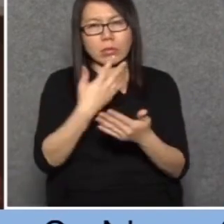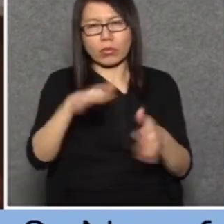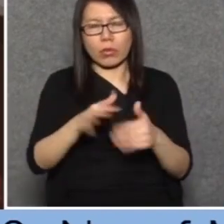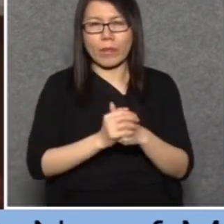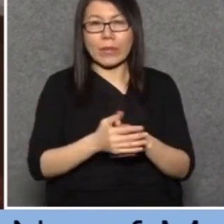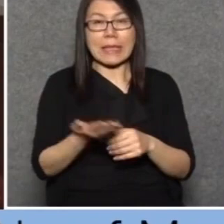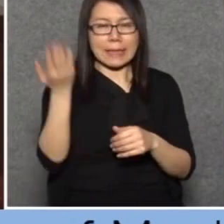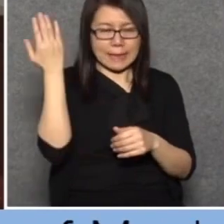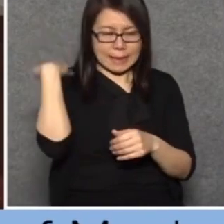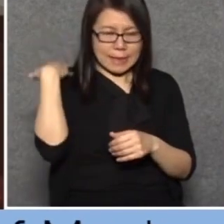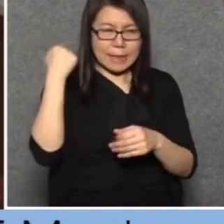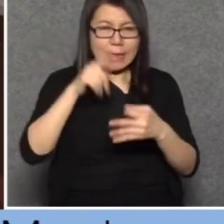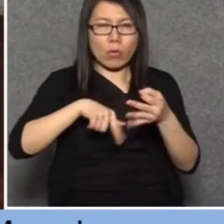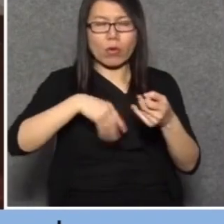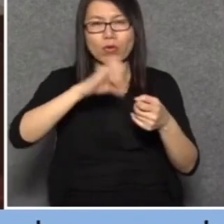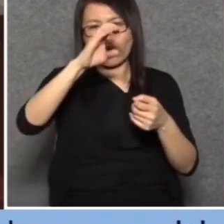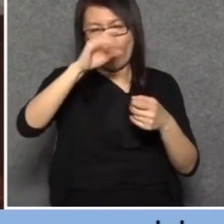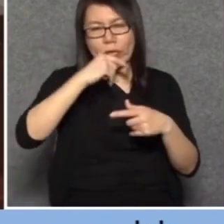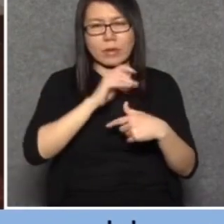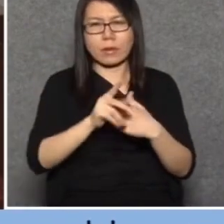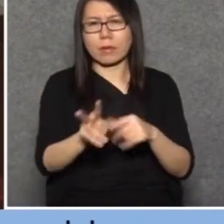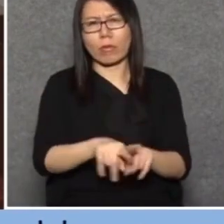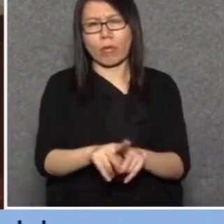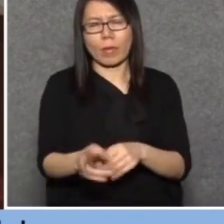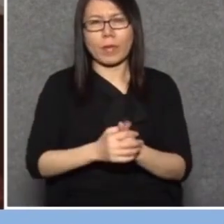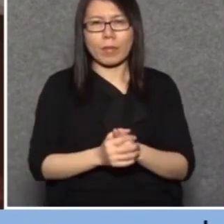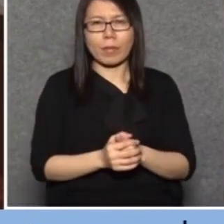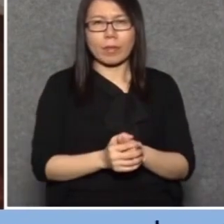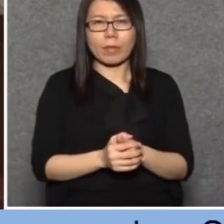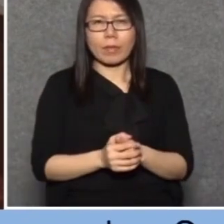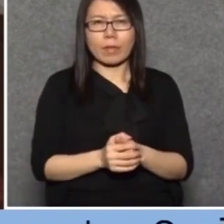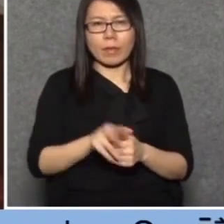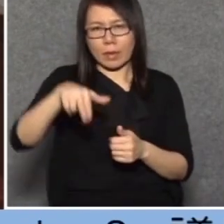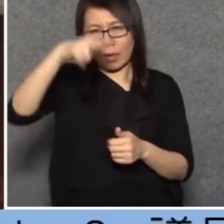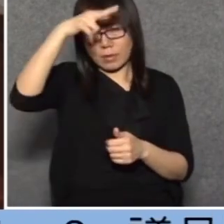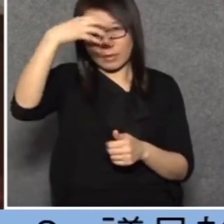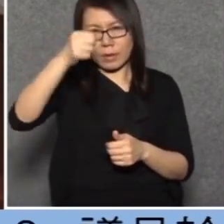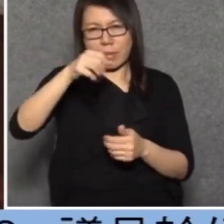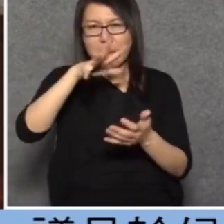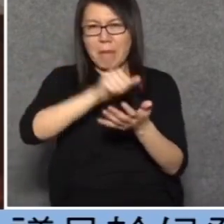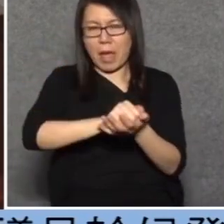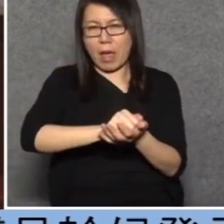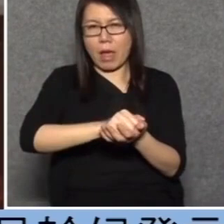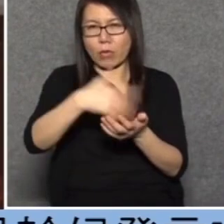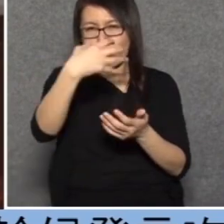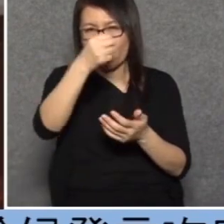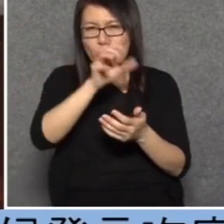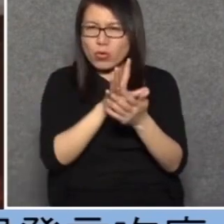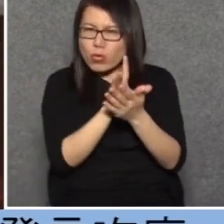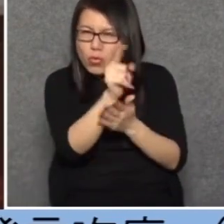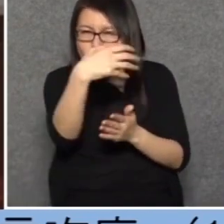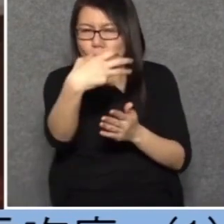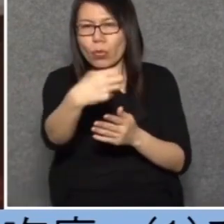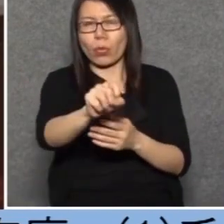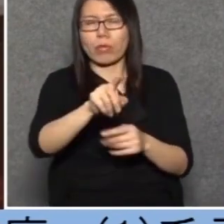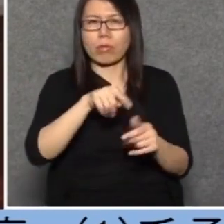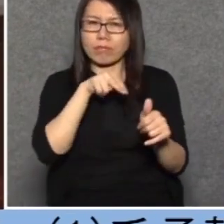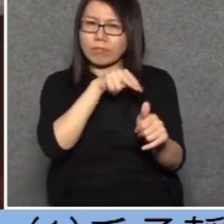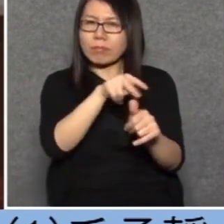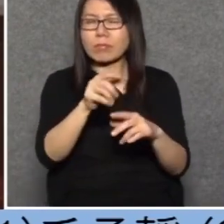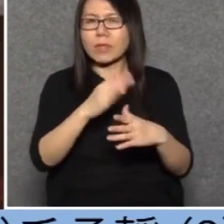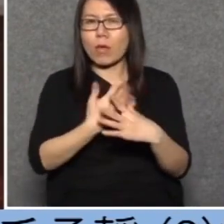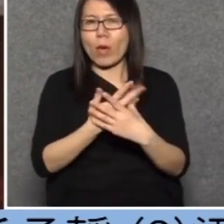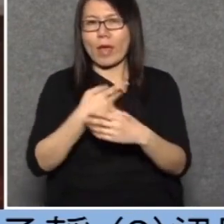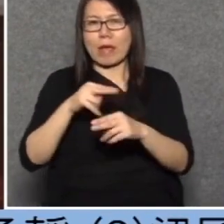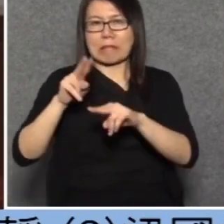蔣經國，是吧？嗱，這個所謂行政霸權、行政專權這種專權統治，因為他有共產